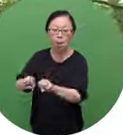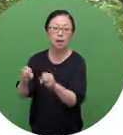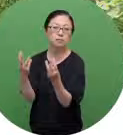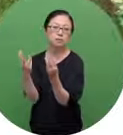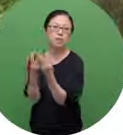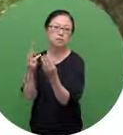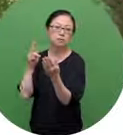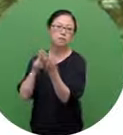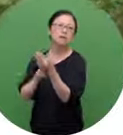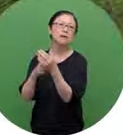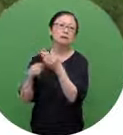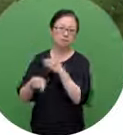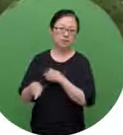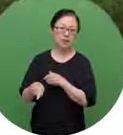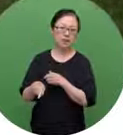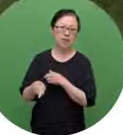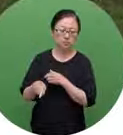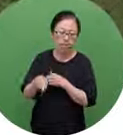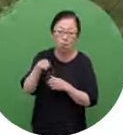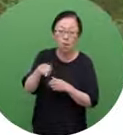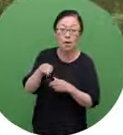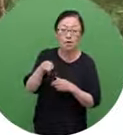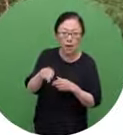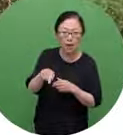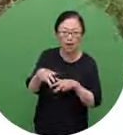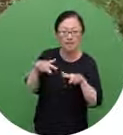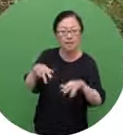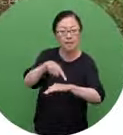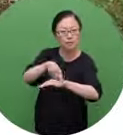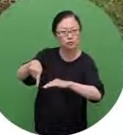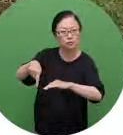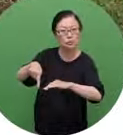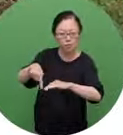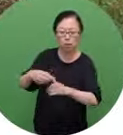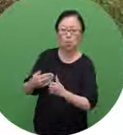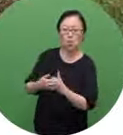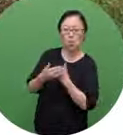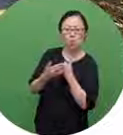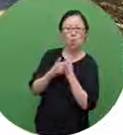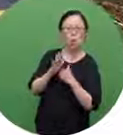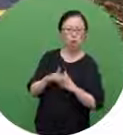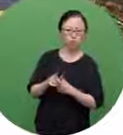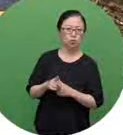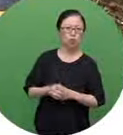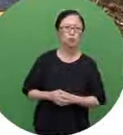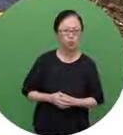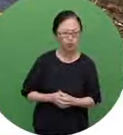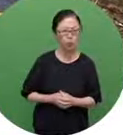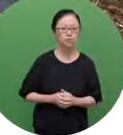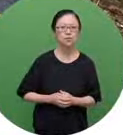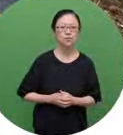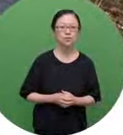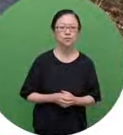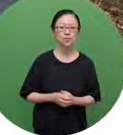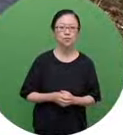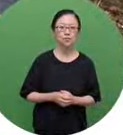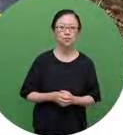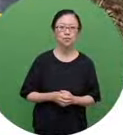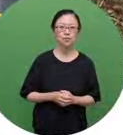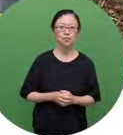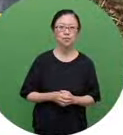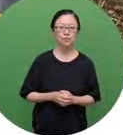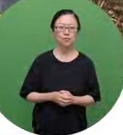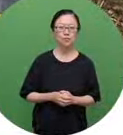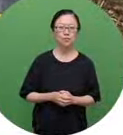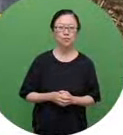獲するための上限というのを設定しています。それと政策上の上でもクマの数を把握するというのは